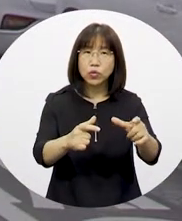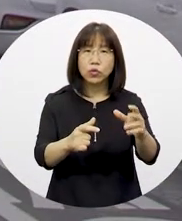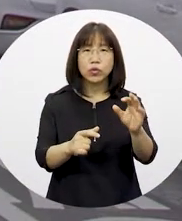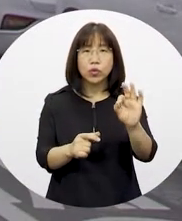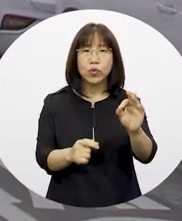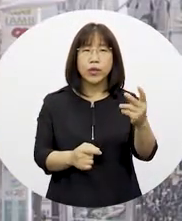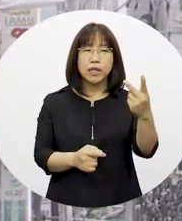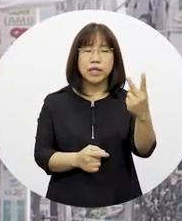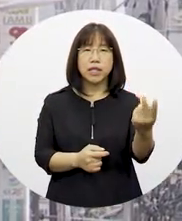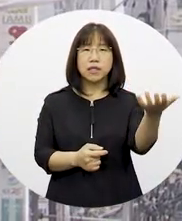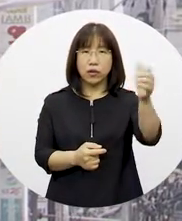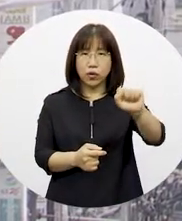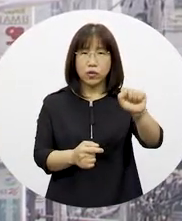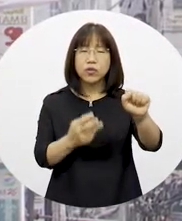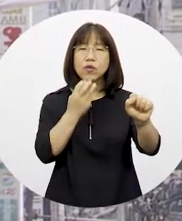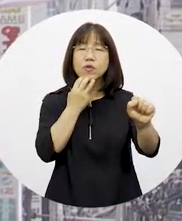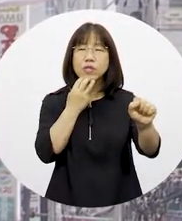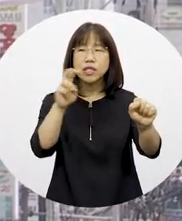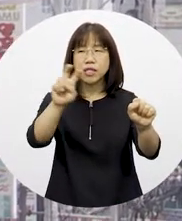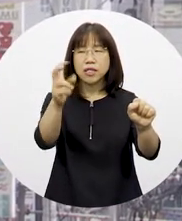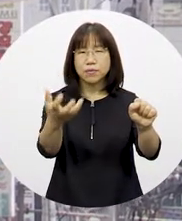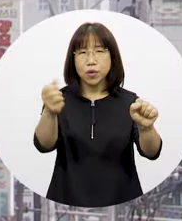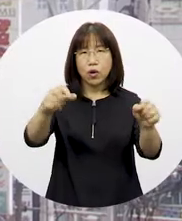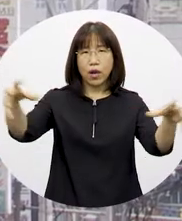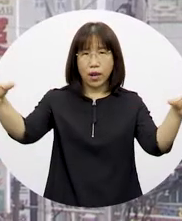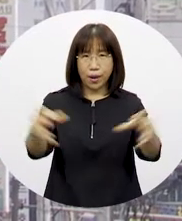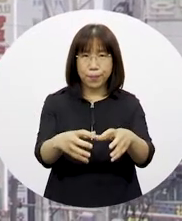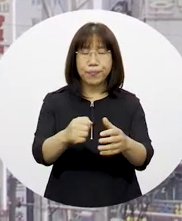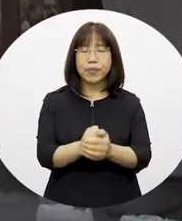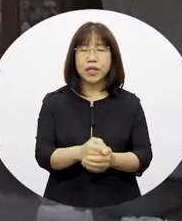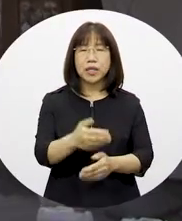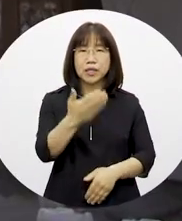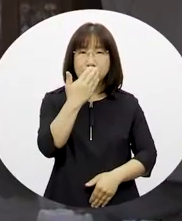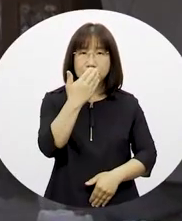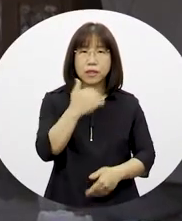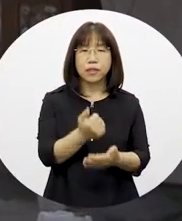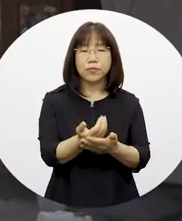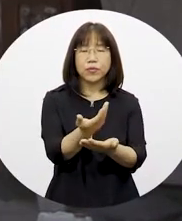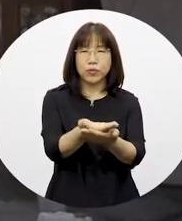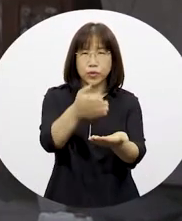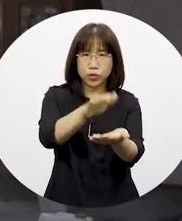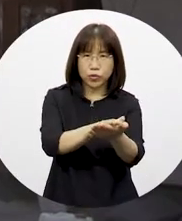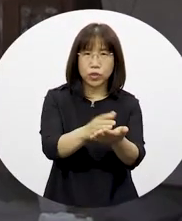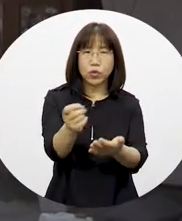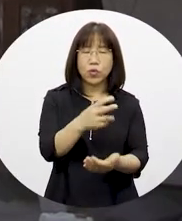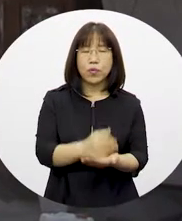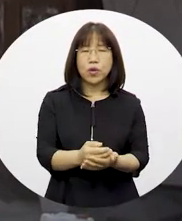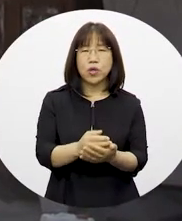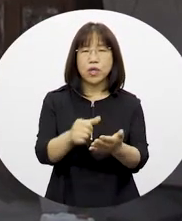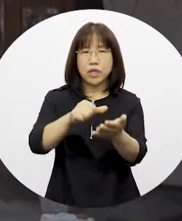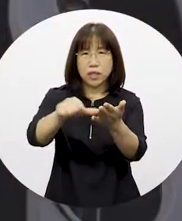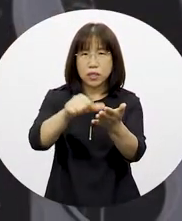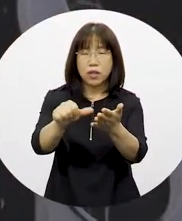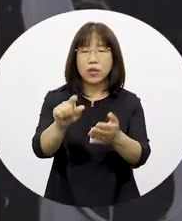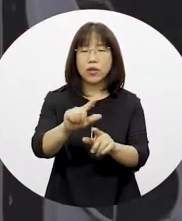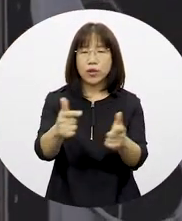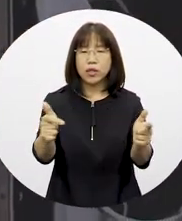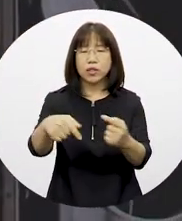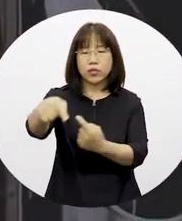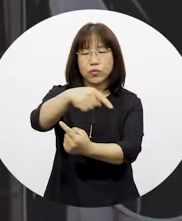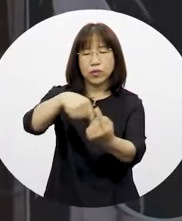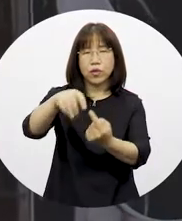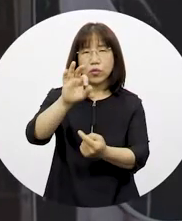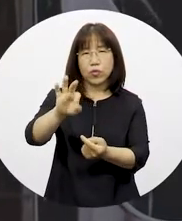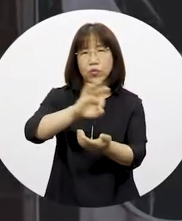강서구 기금 2억 원과 서울시 기금 20억 원으로 위생 수준 향상을 위한 영업장 수리, 시설 개선 자금과